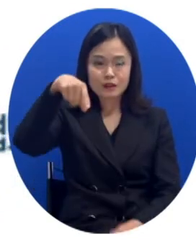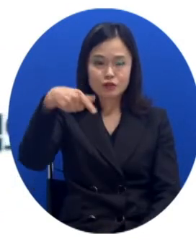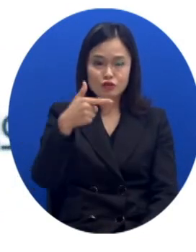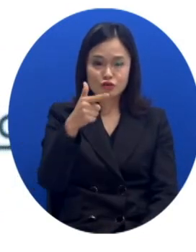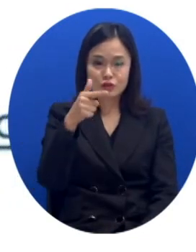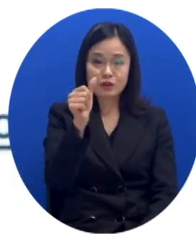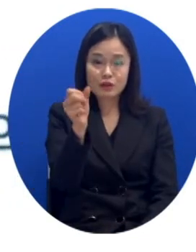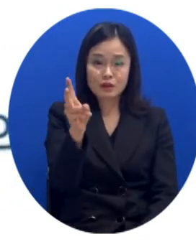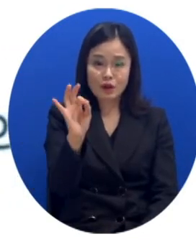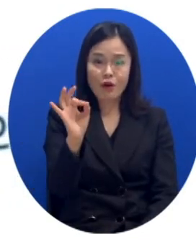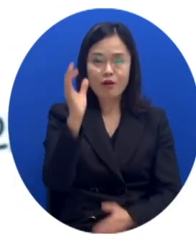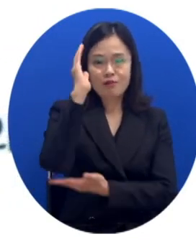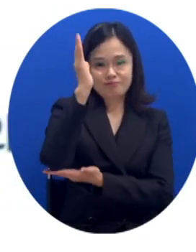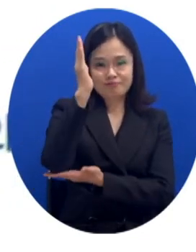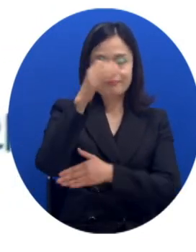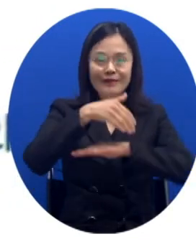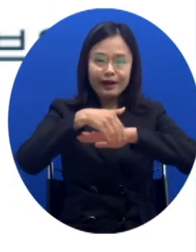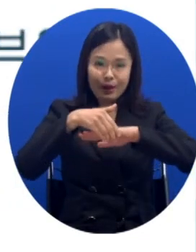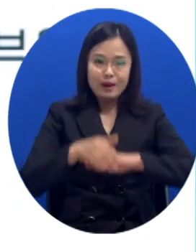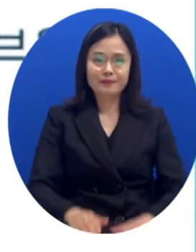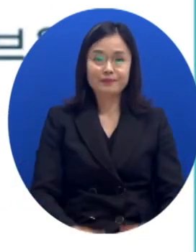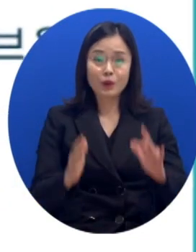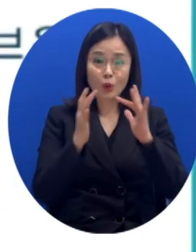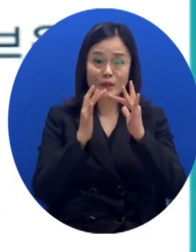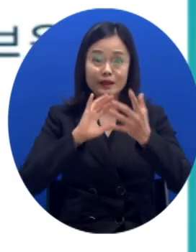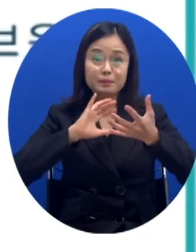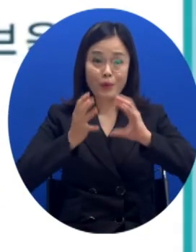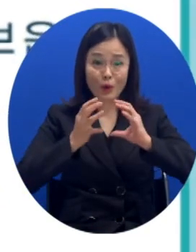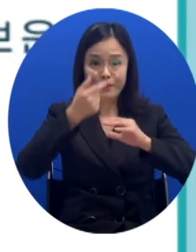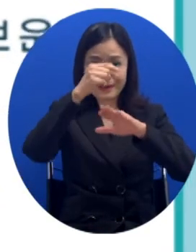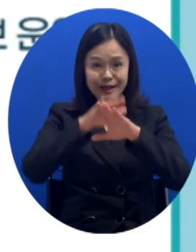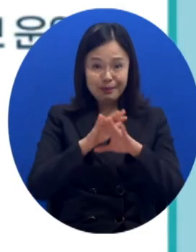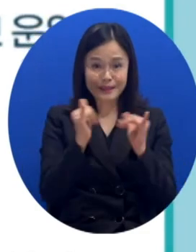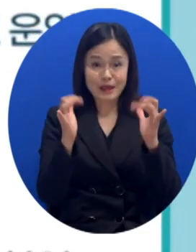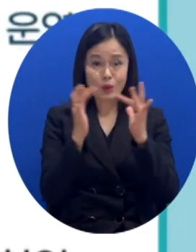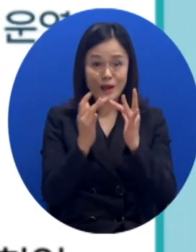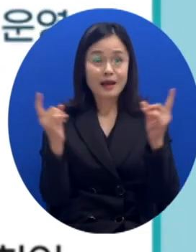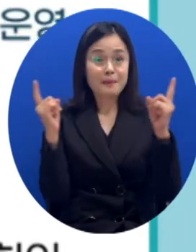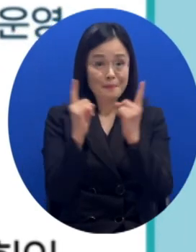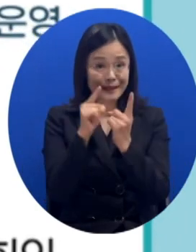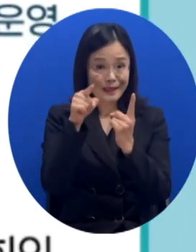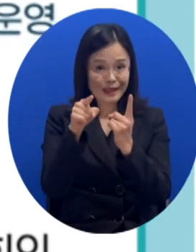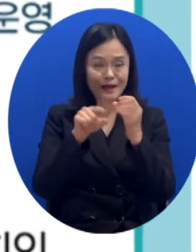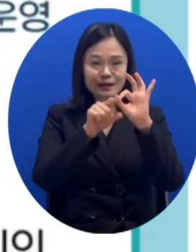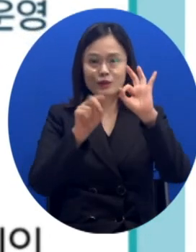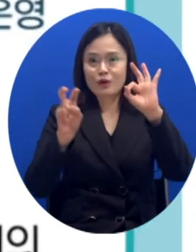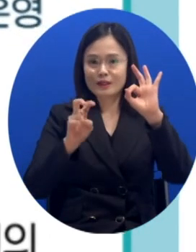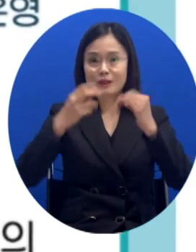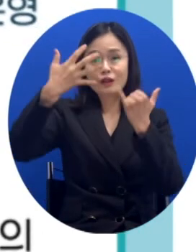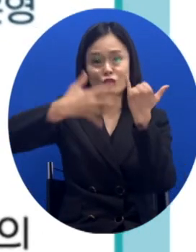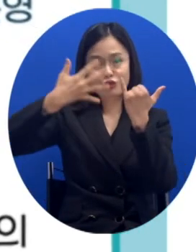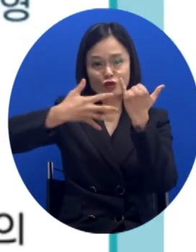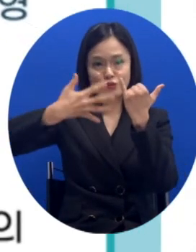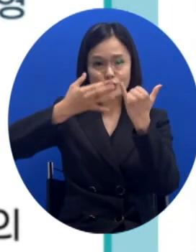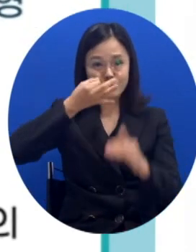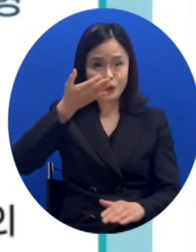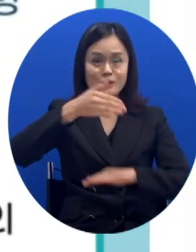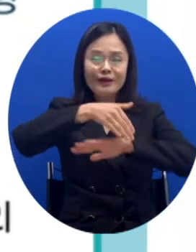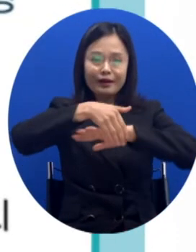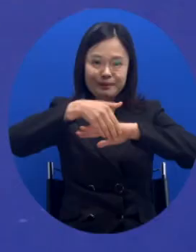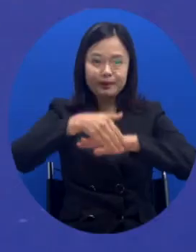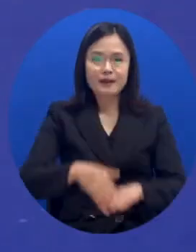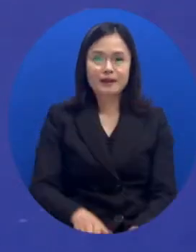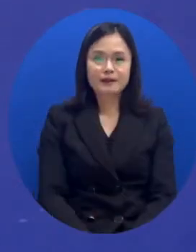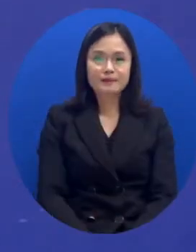발표할 계획입니다 온 택트 포럼 예배자 온라인 을 만나다 는 오는 20일 유튜브 로 생중계 됩니다